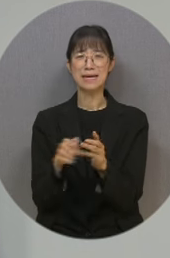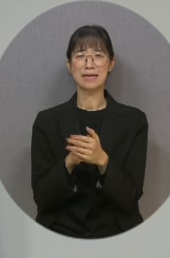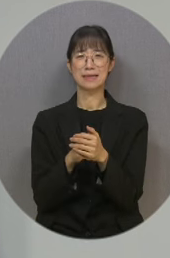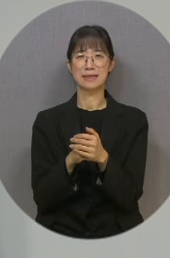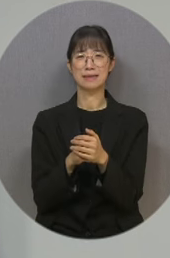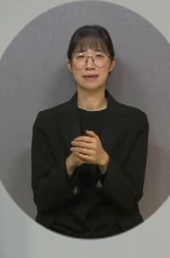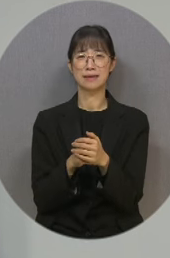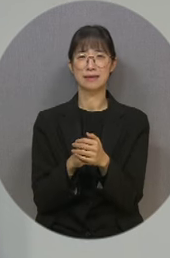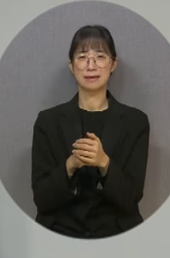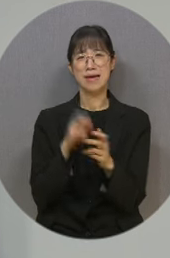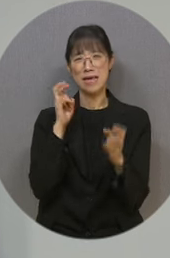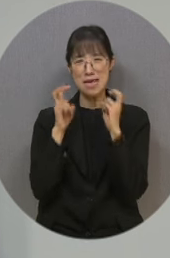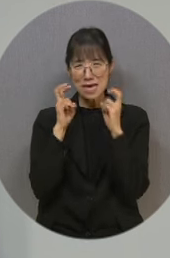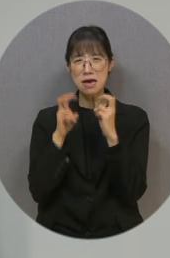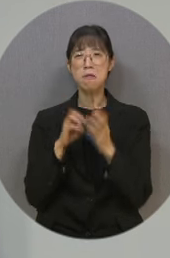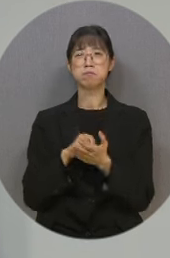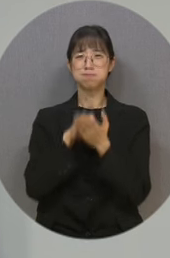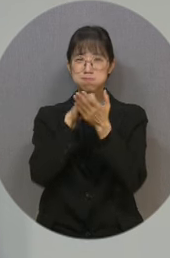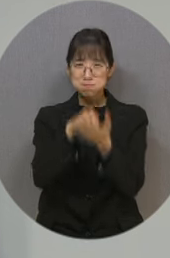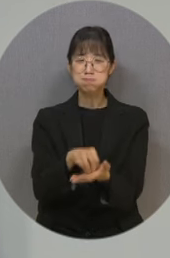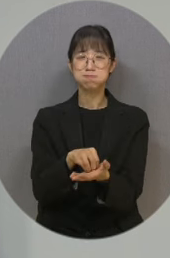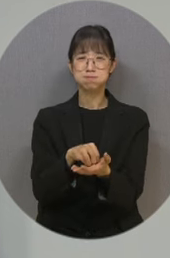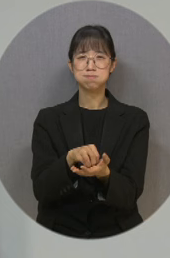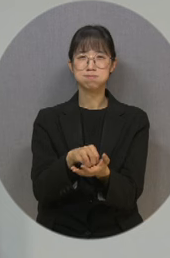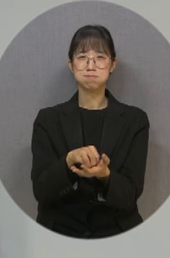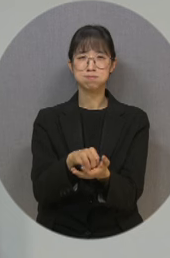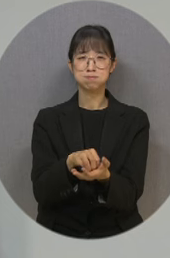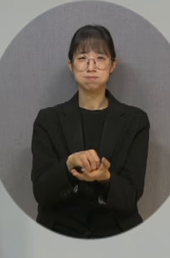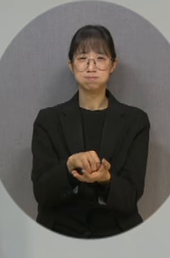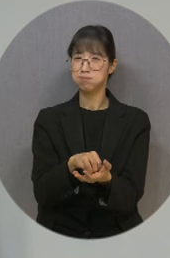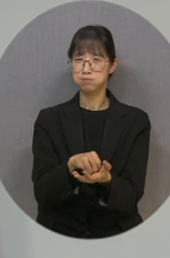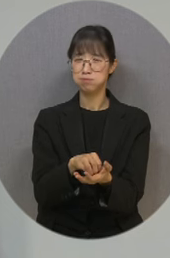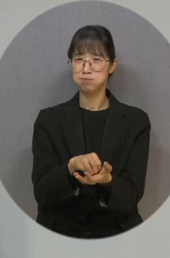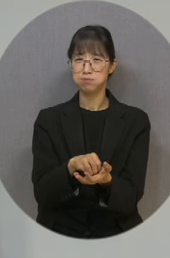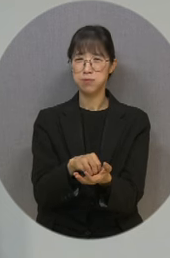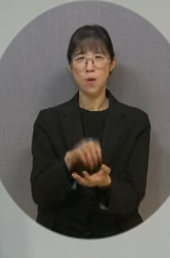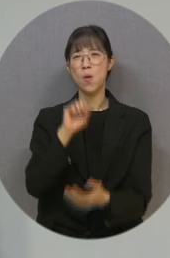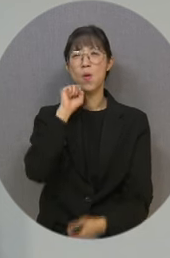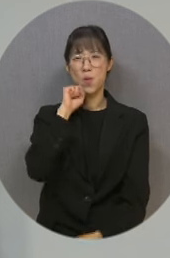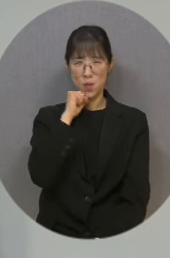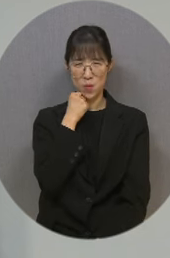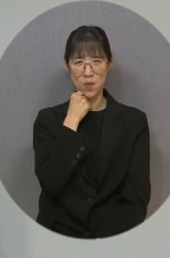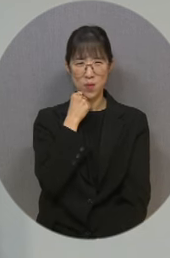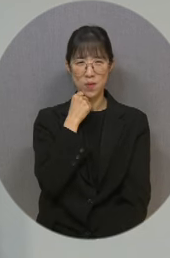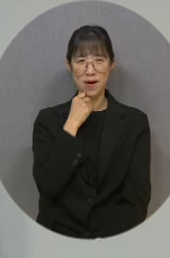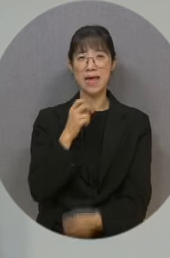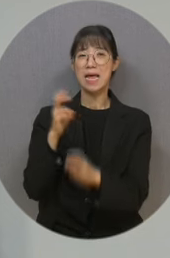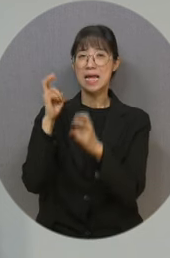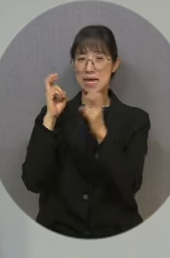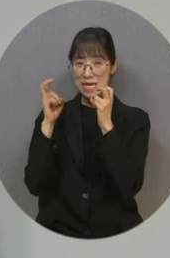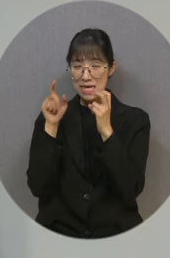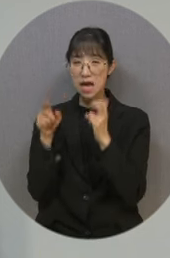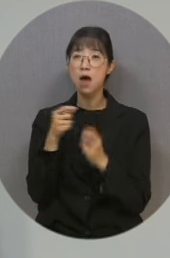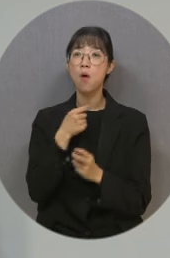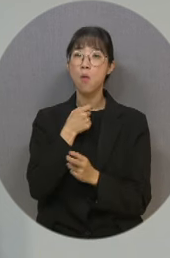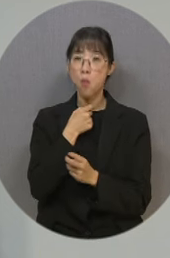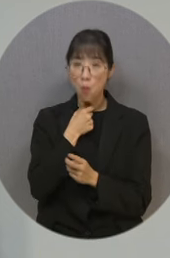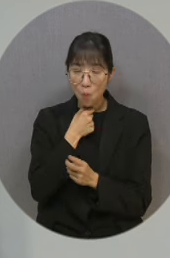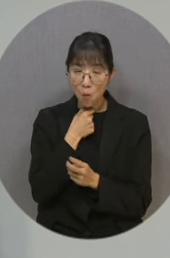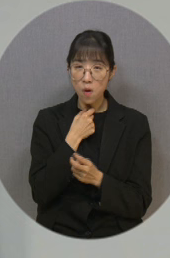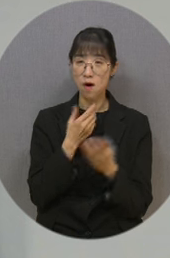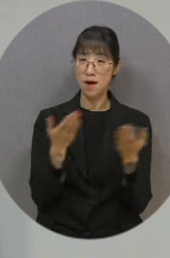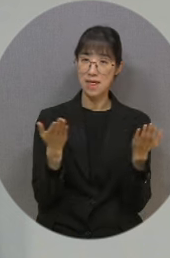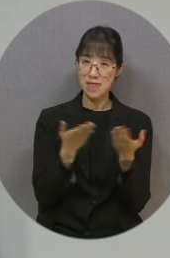장애인분들이 기업에 들어가서 취업을 하려고 해도 바로 들어가기가 어렵습니다 기업이 원하는 그런